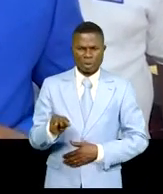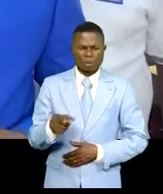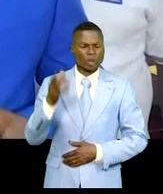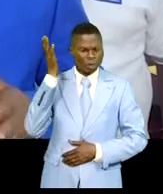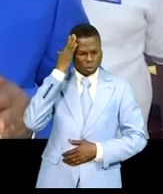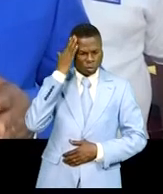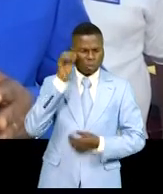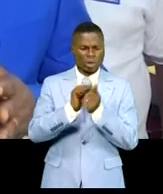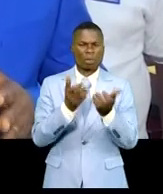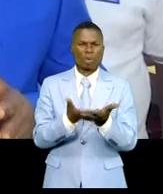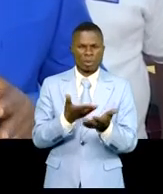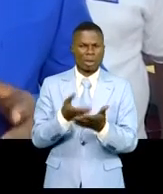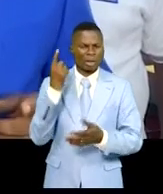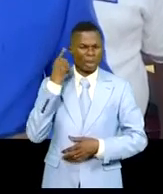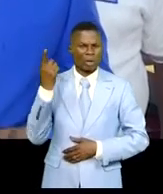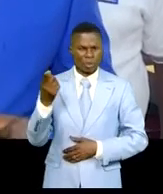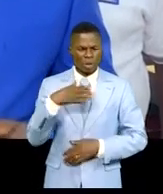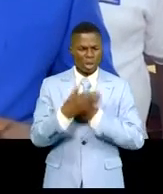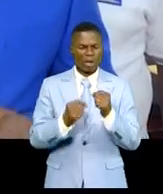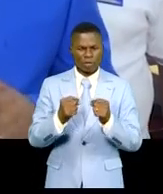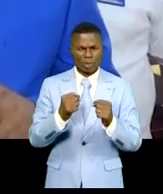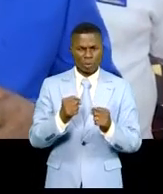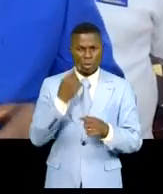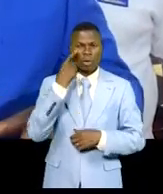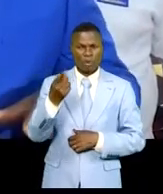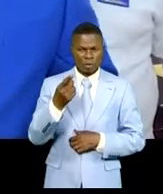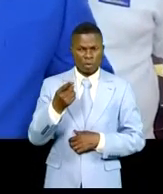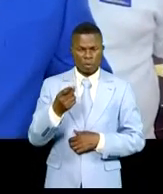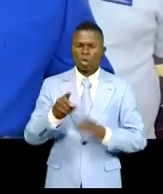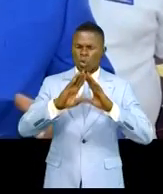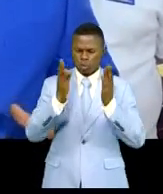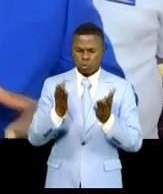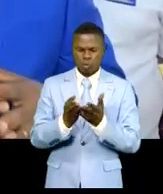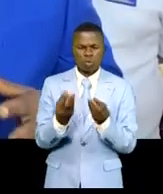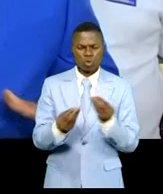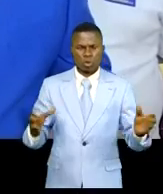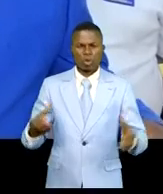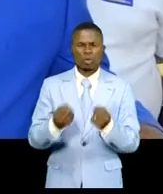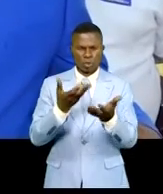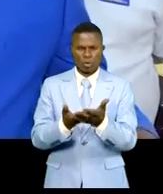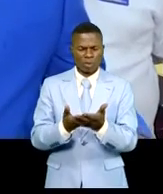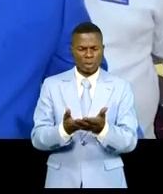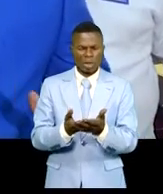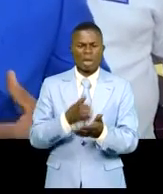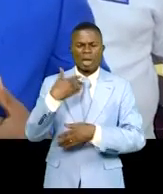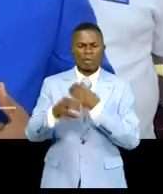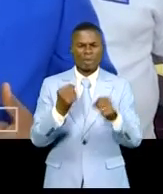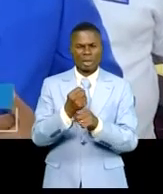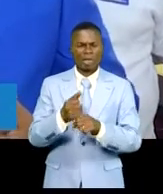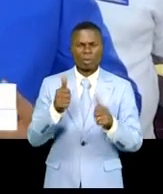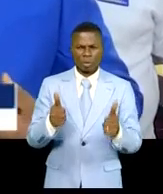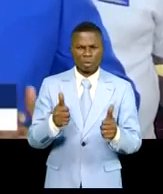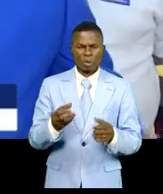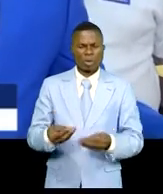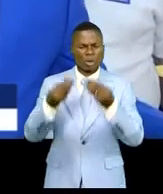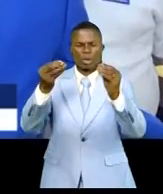informés et nous sommes en train de faire cette guerre. Vous allez voir que la SNEL va être tranquille et faire un bon travail qui est de